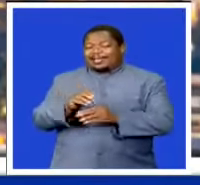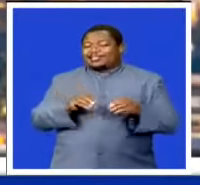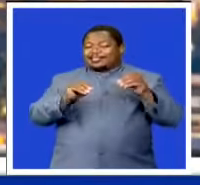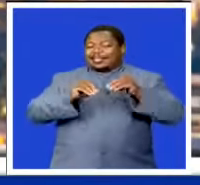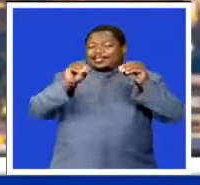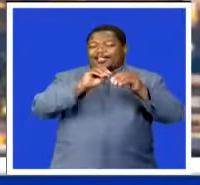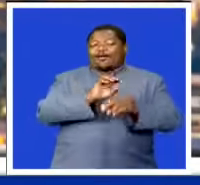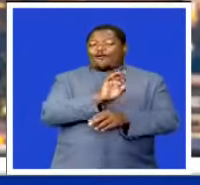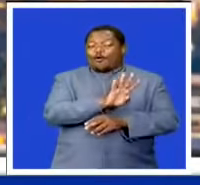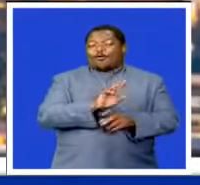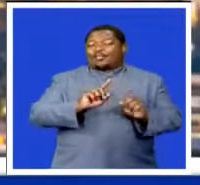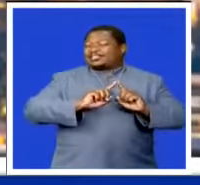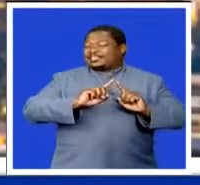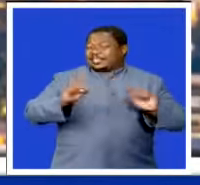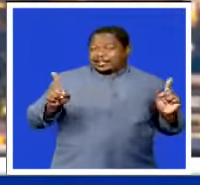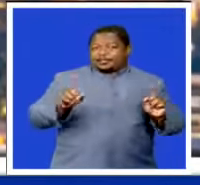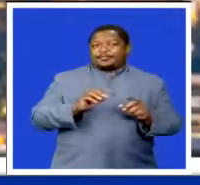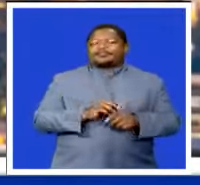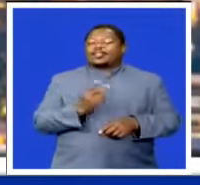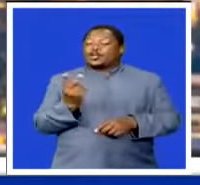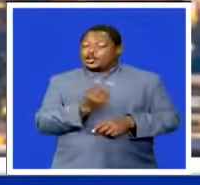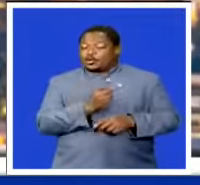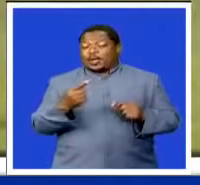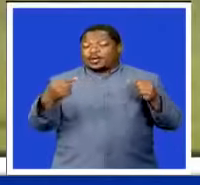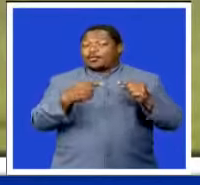ledlalelwe eMalkans Country Club.